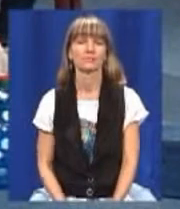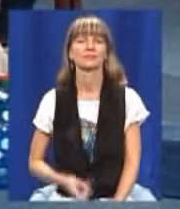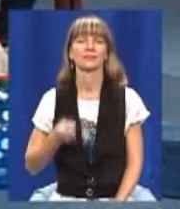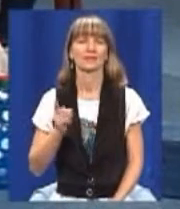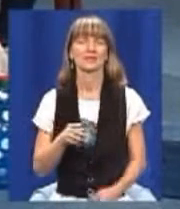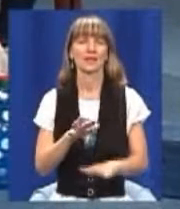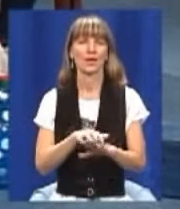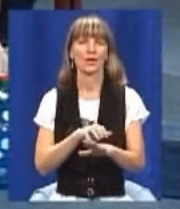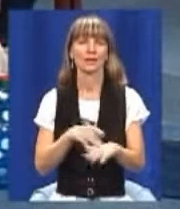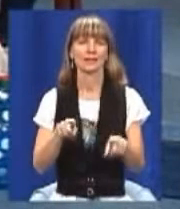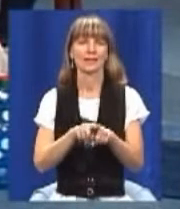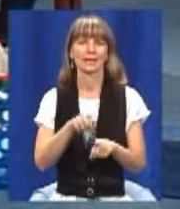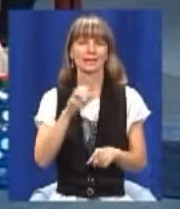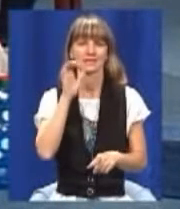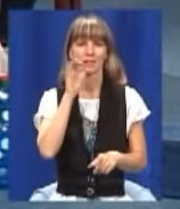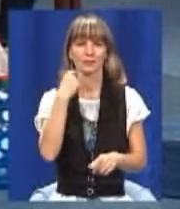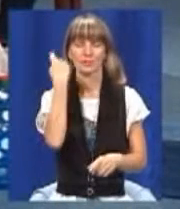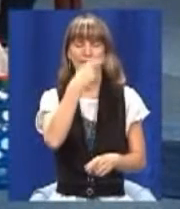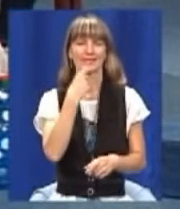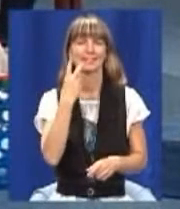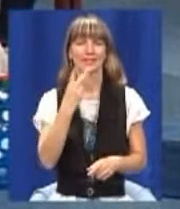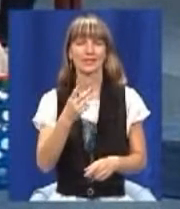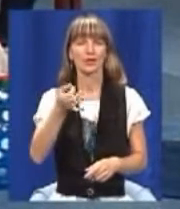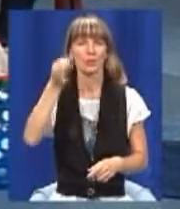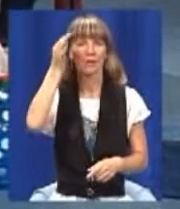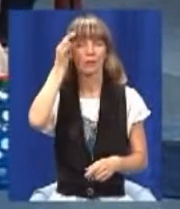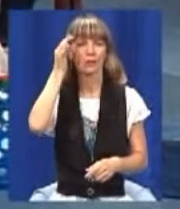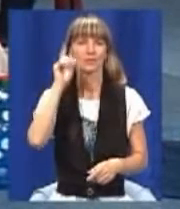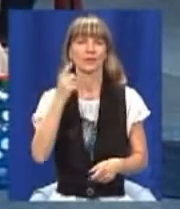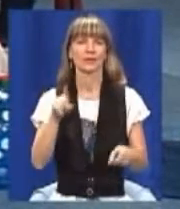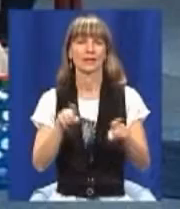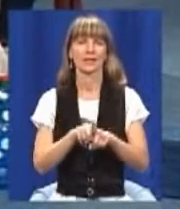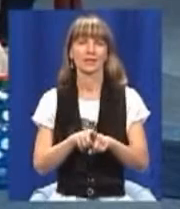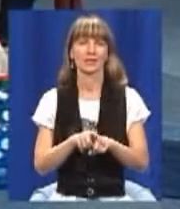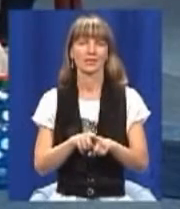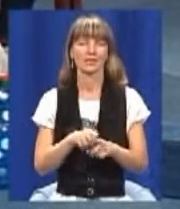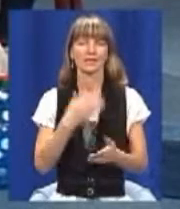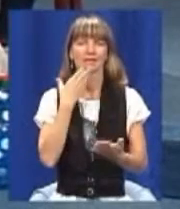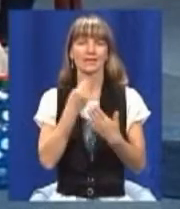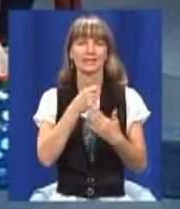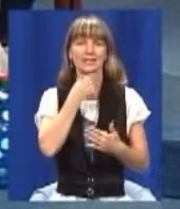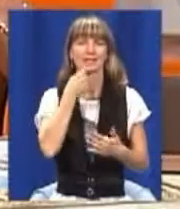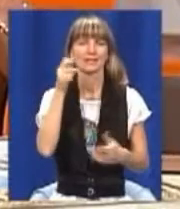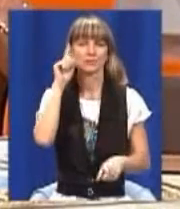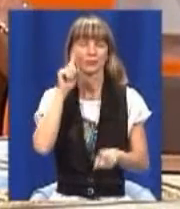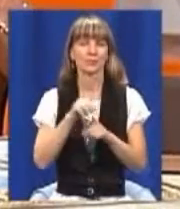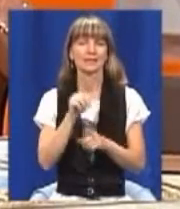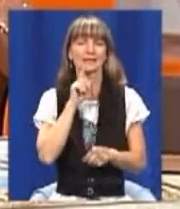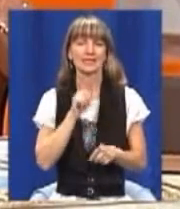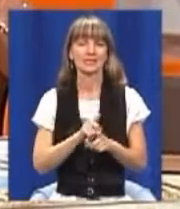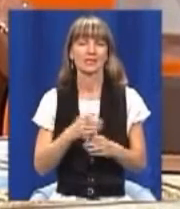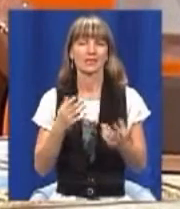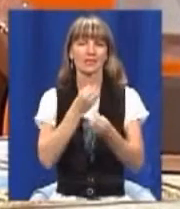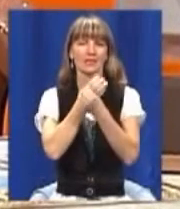Дійсно, у котиків такий серйозний зовнішній вигляд, да, і нагадують от чомусь таких, от, знаєш, своїх старших братиків та сестер, які тигри